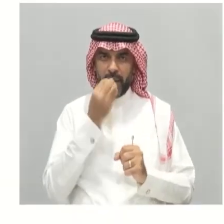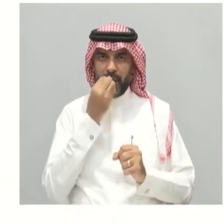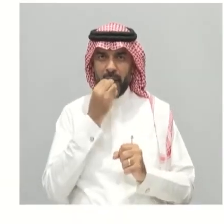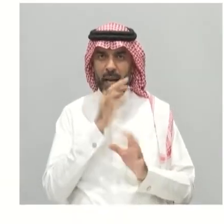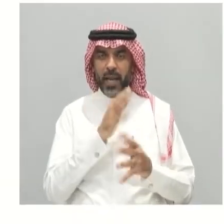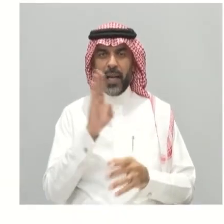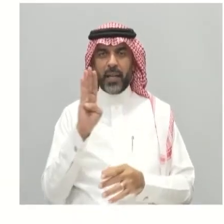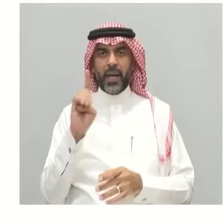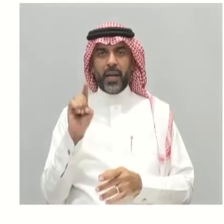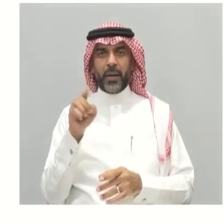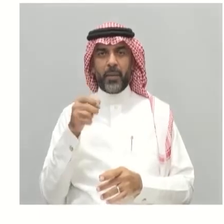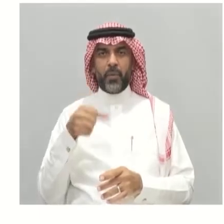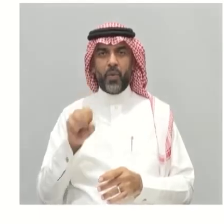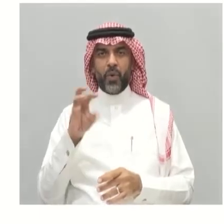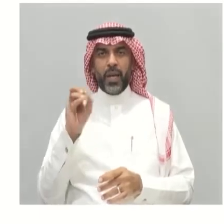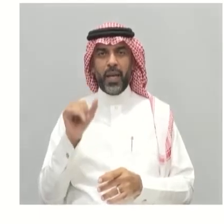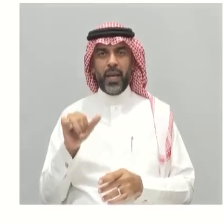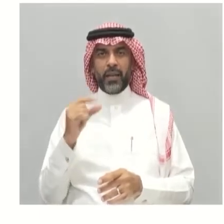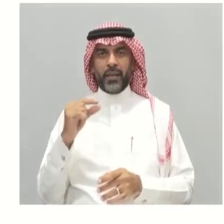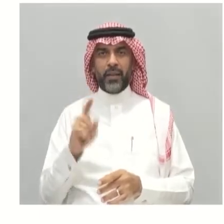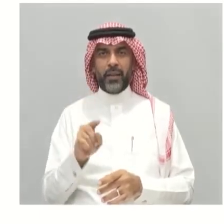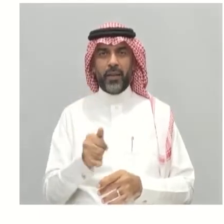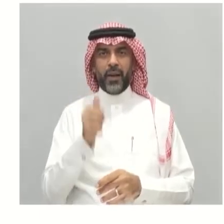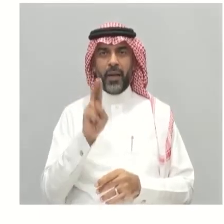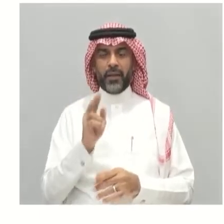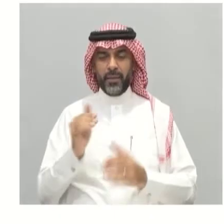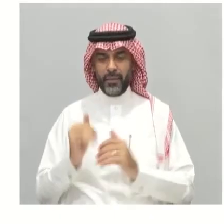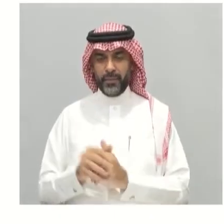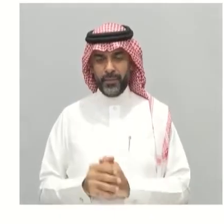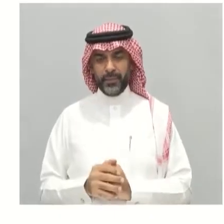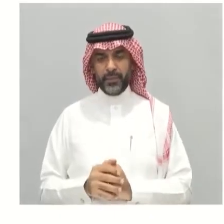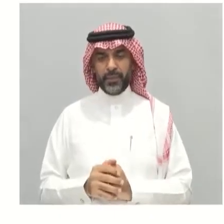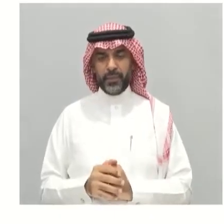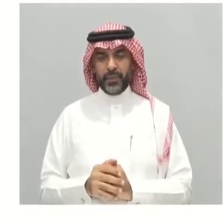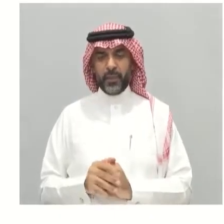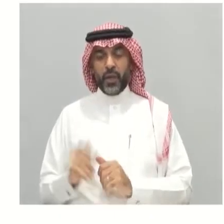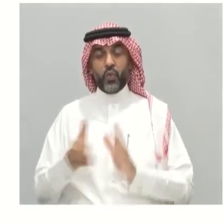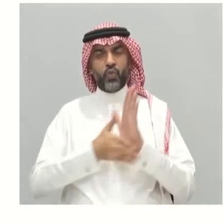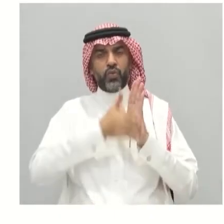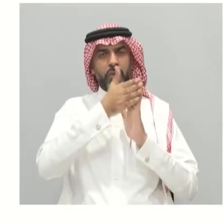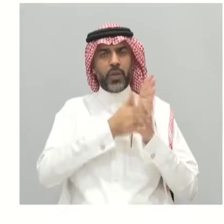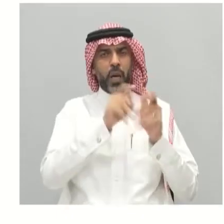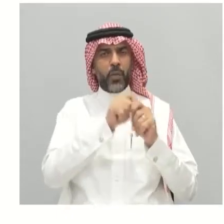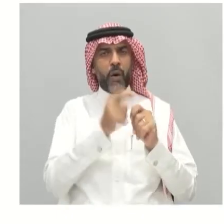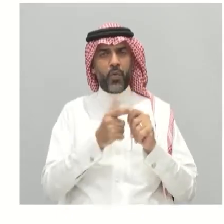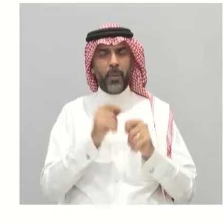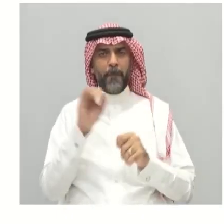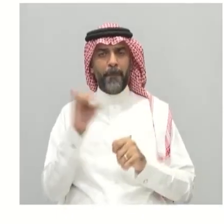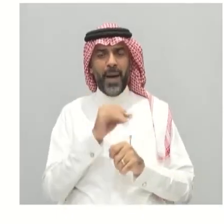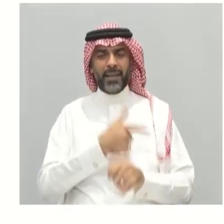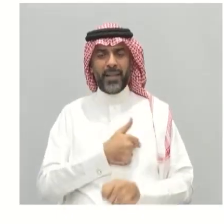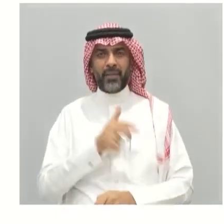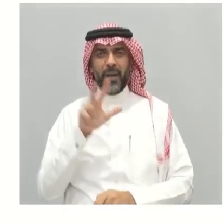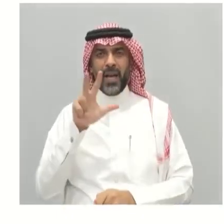الغذاء على شكل كاربو هيدرات ادياتهمات جدارها مكون من ماده السلكه